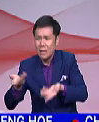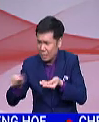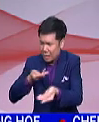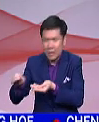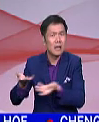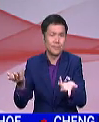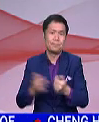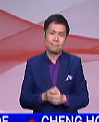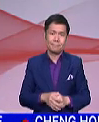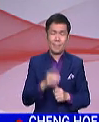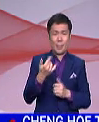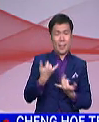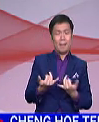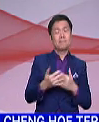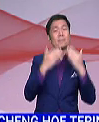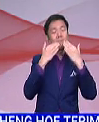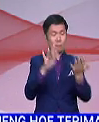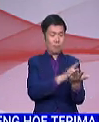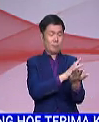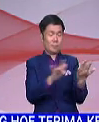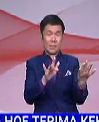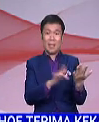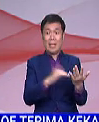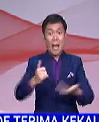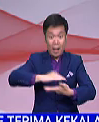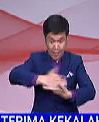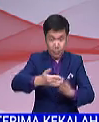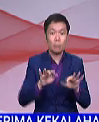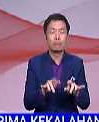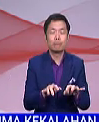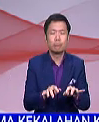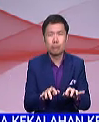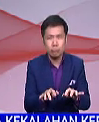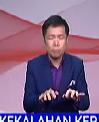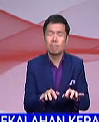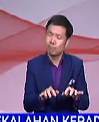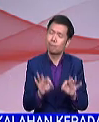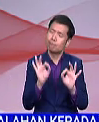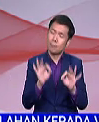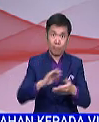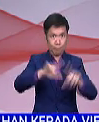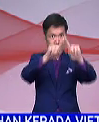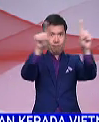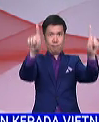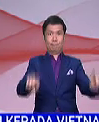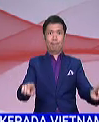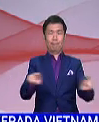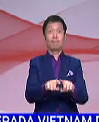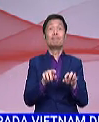susahnya menggunakan telefon berbanding menggunakan laptop yang lebih paparannya lebih besar